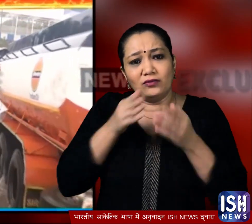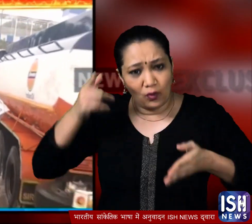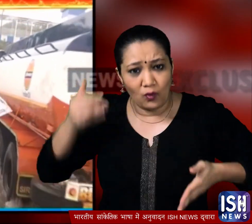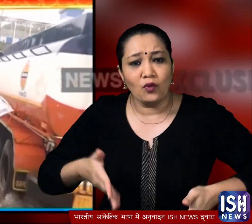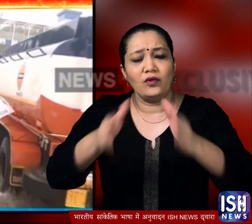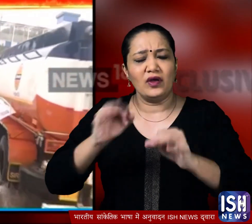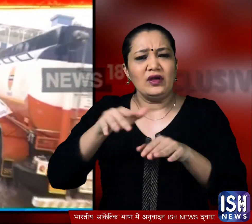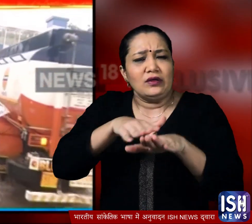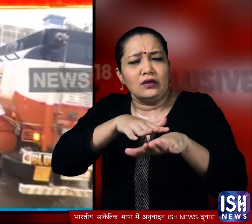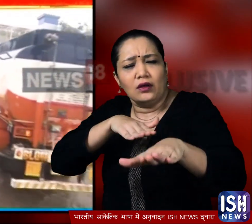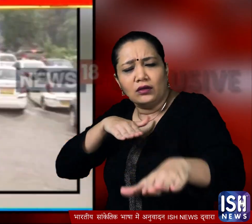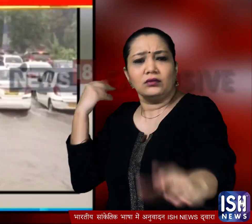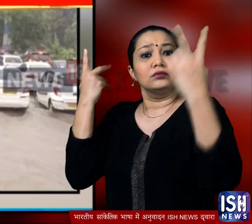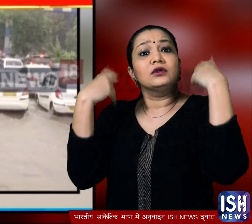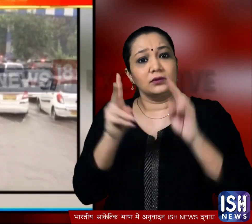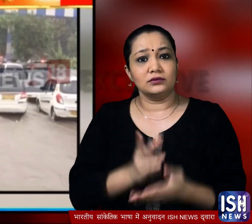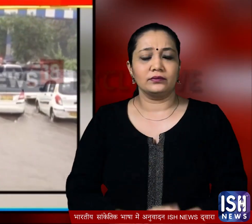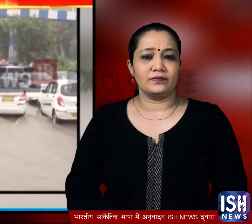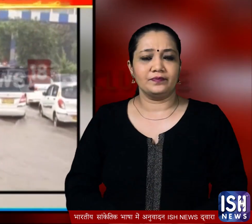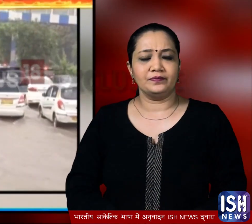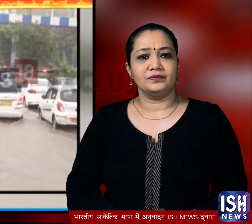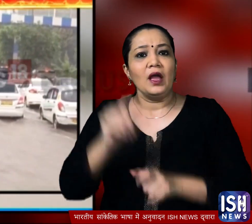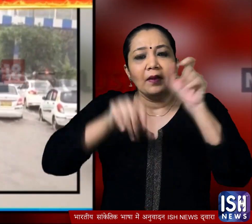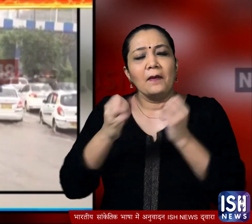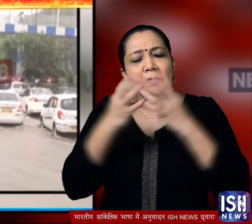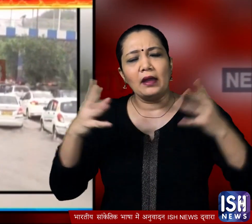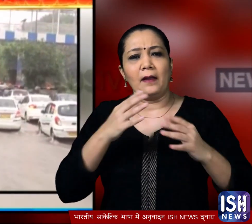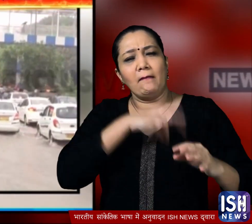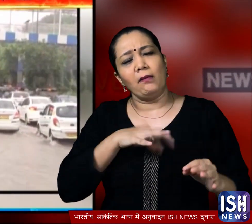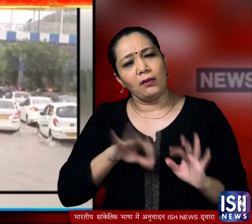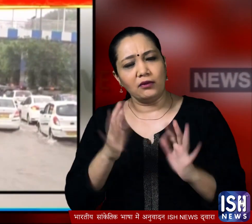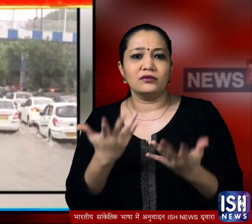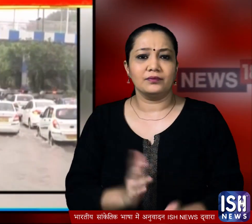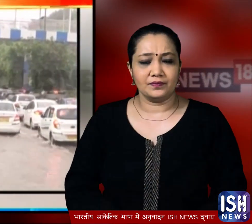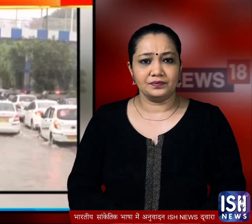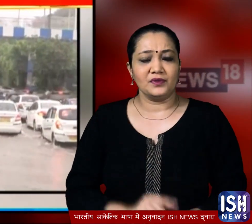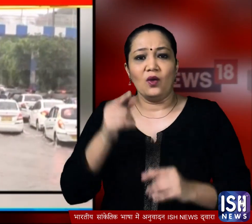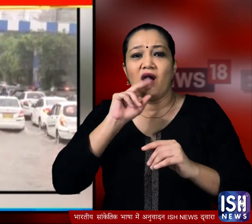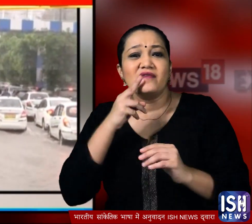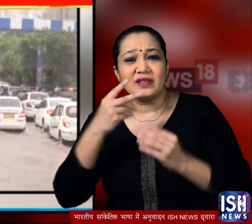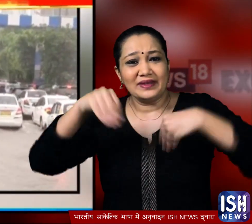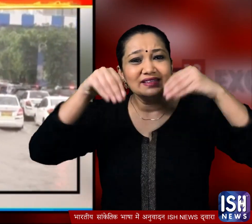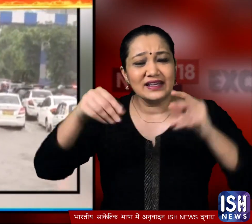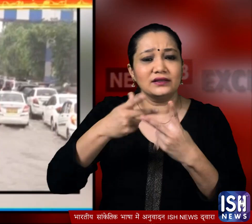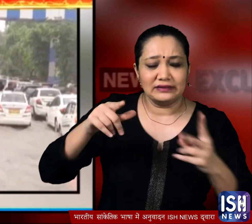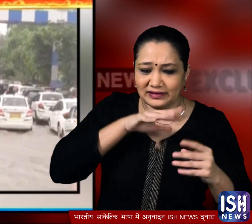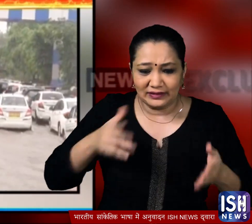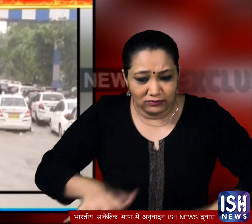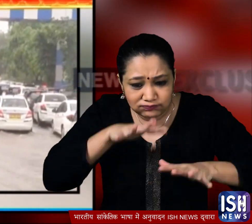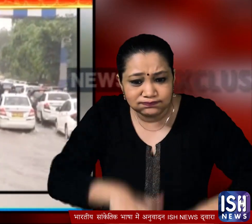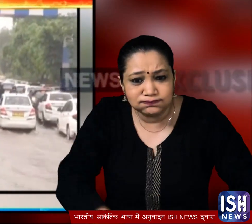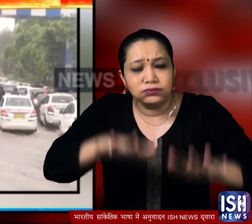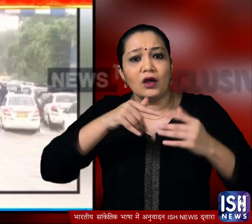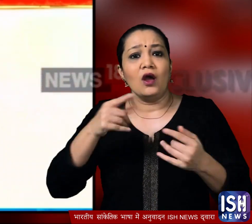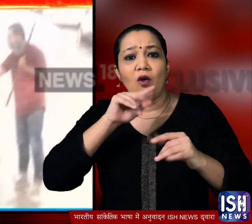हैं। लंबा जाम यहाँ पर लग गया। कई लोगों ने इस मौके का फायदा भी उठाया। सामने आई तस्वीर में एक सब्जी वाला तो सड़क में भरे पानी में ही